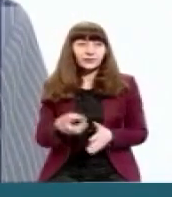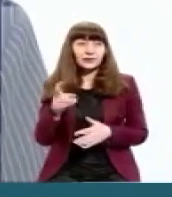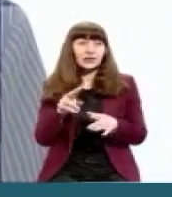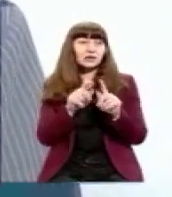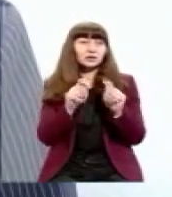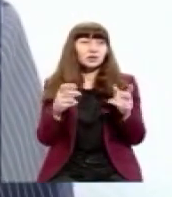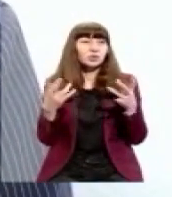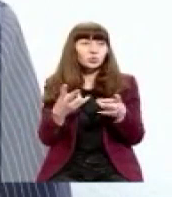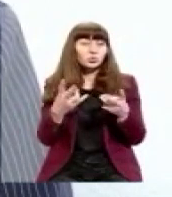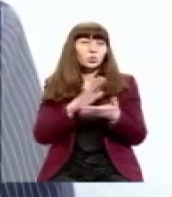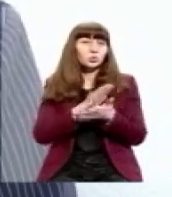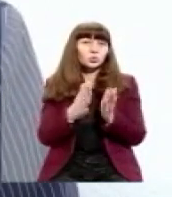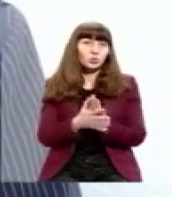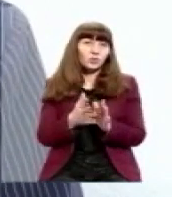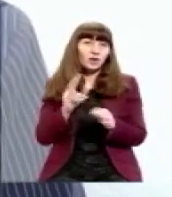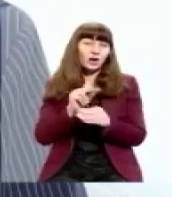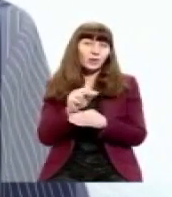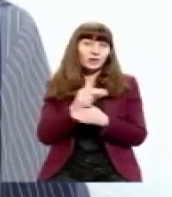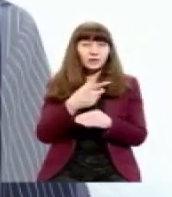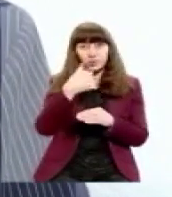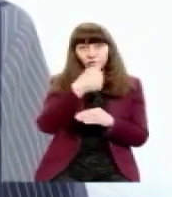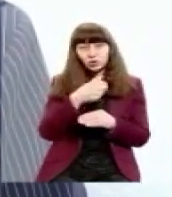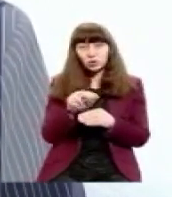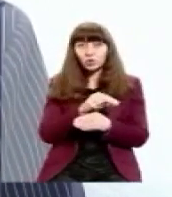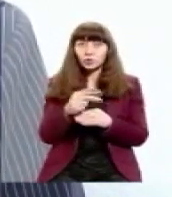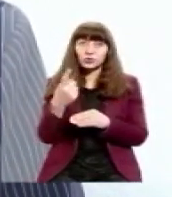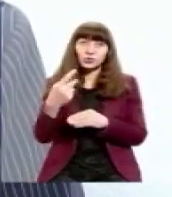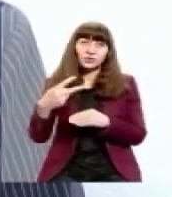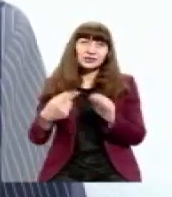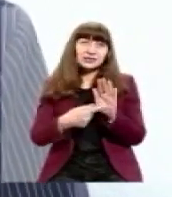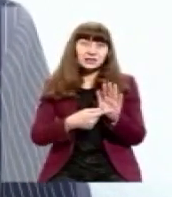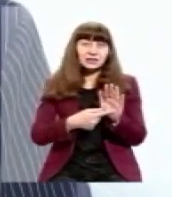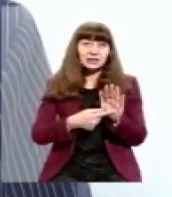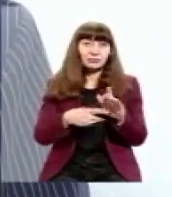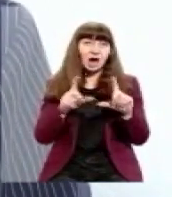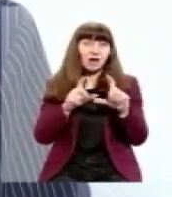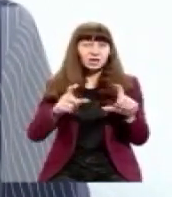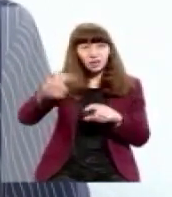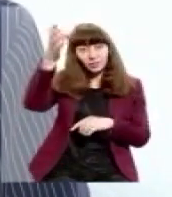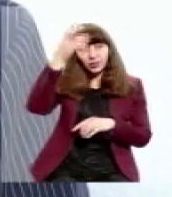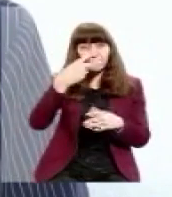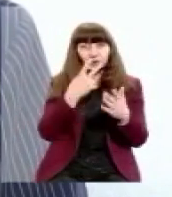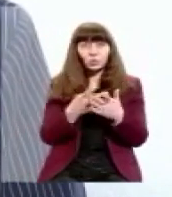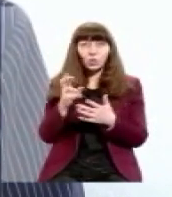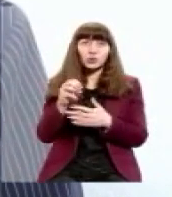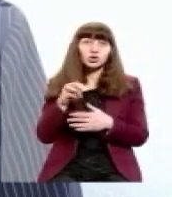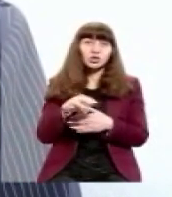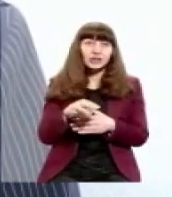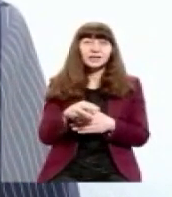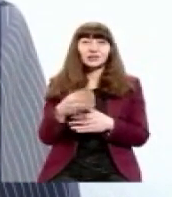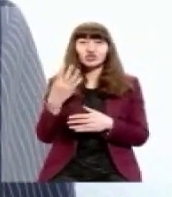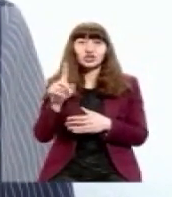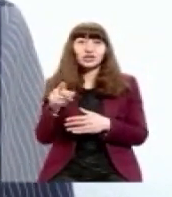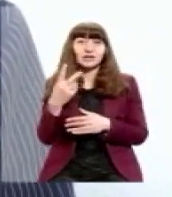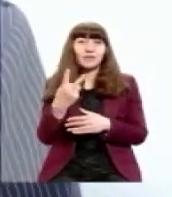создания необходимых условий обучения в текущем году на ремонт 127 организаций образования в бюджете предусмотрено 4,2 миллиарда